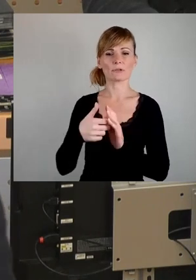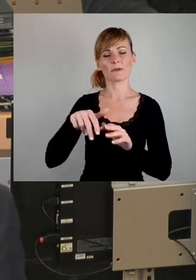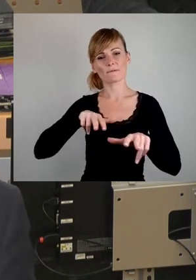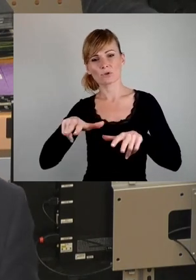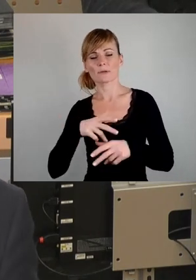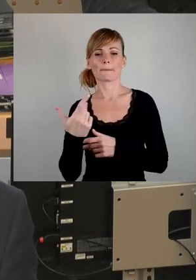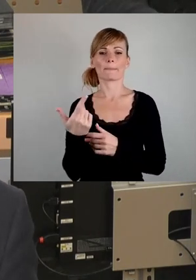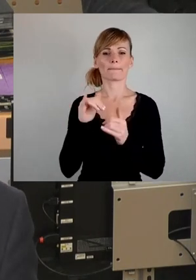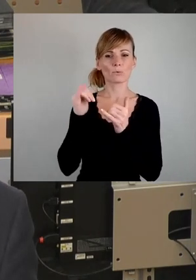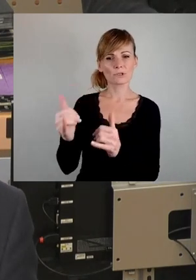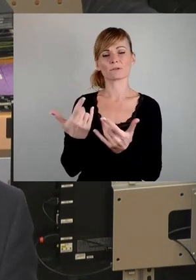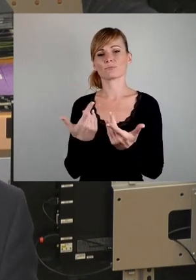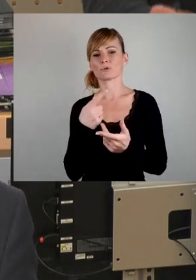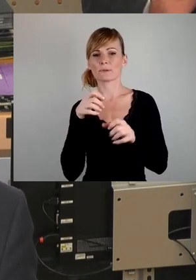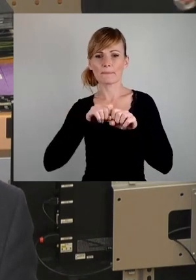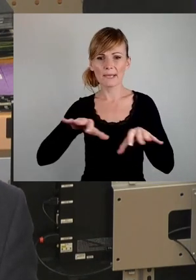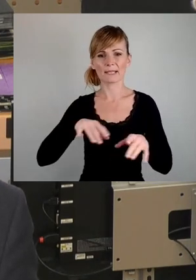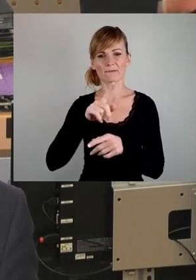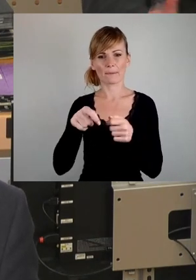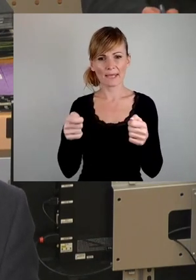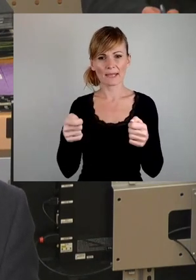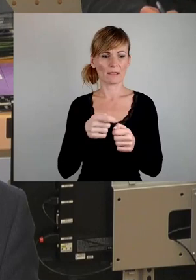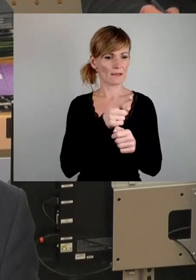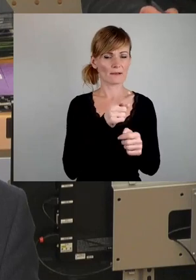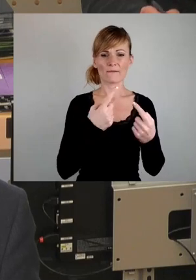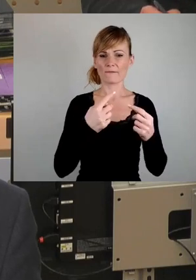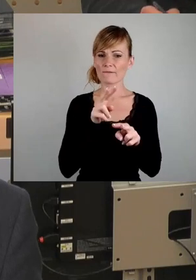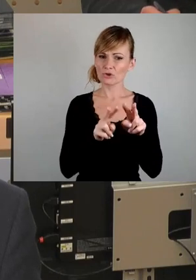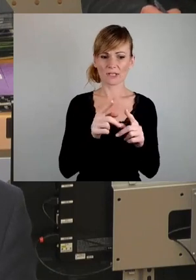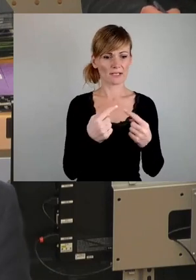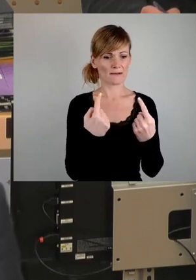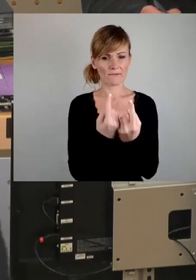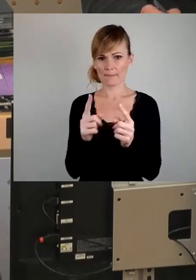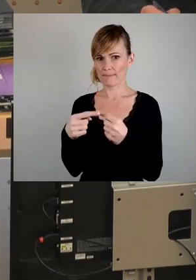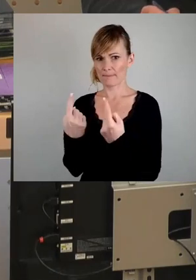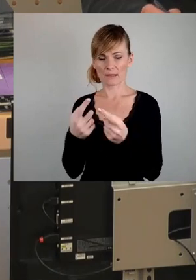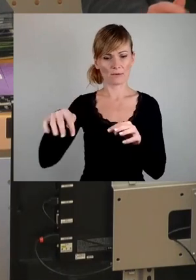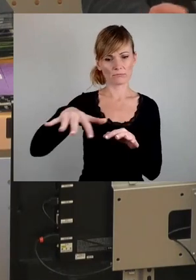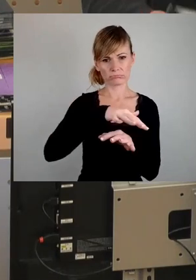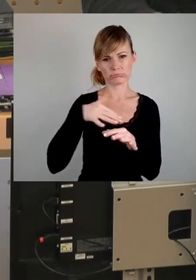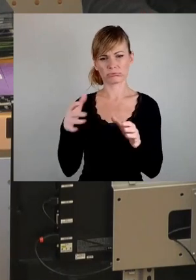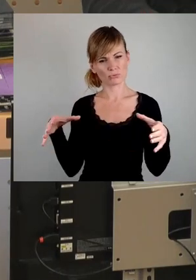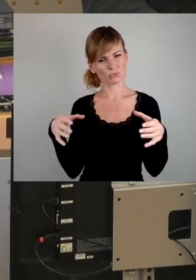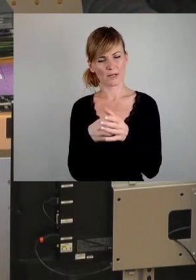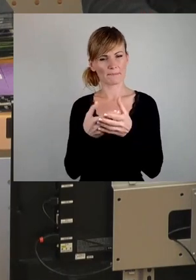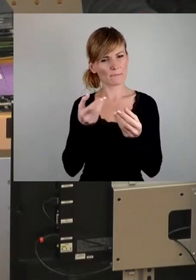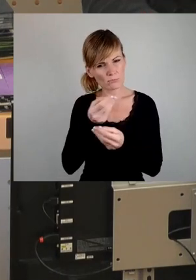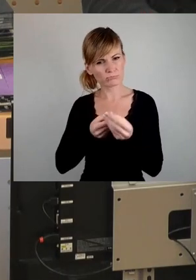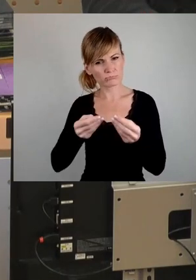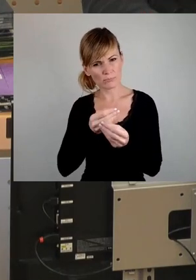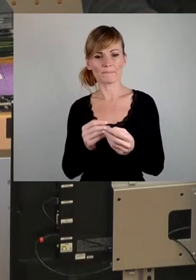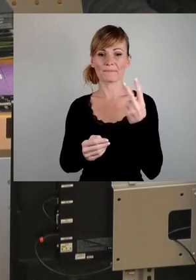Verbänden und Vereinen haben intensiv mitgewirkt. Bei zwei BUGA-Dialogen,